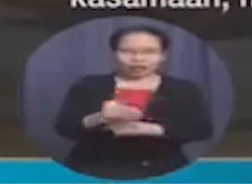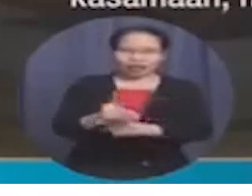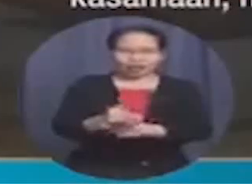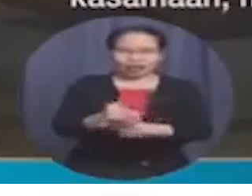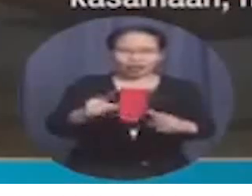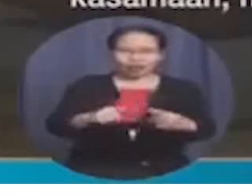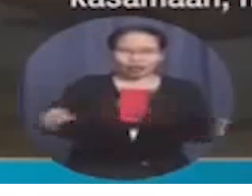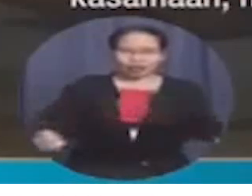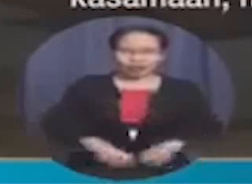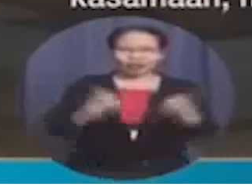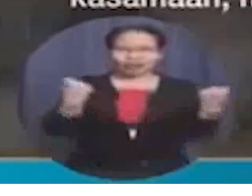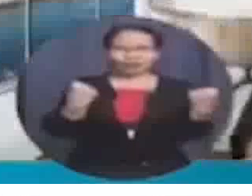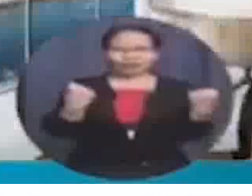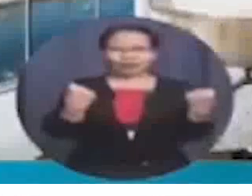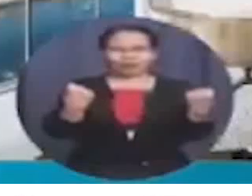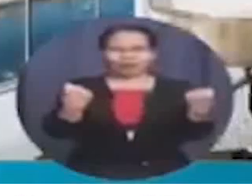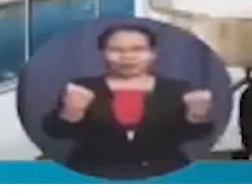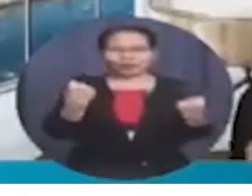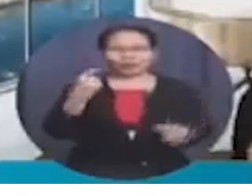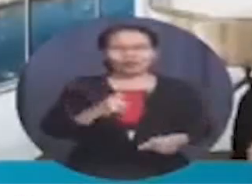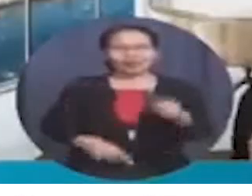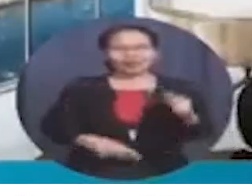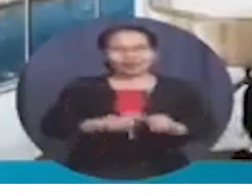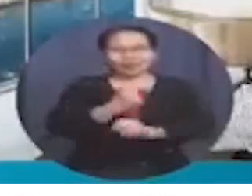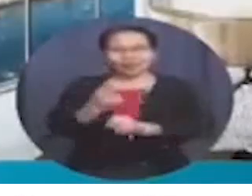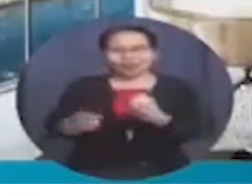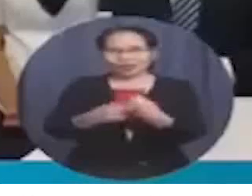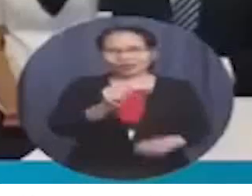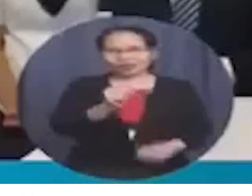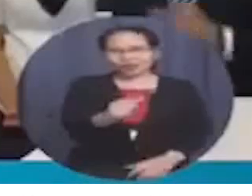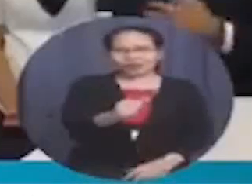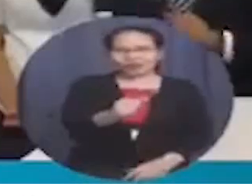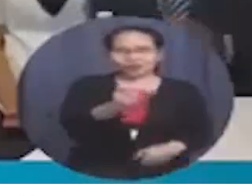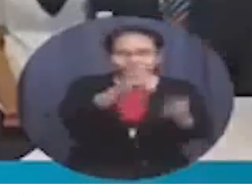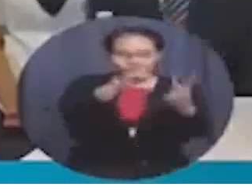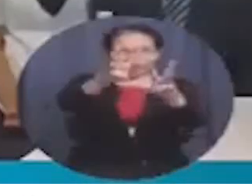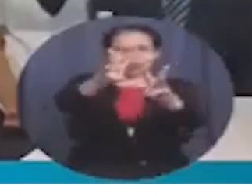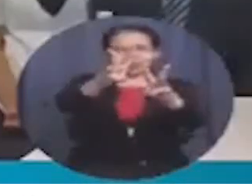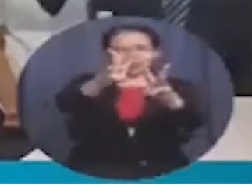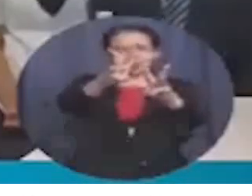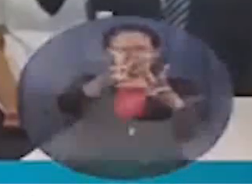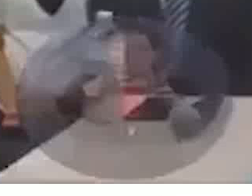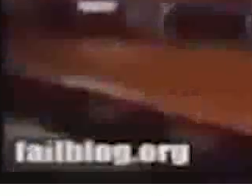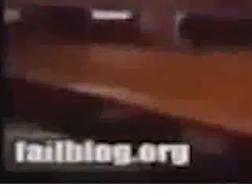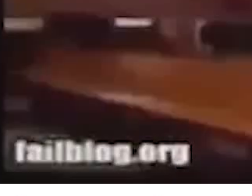pag na-disgrasya, hindi nga maisalba yung sarili niya. Pakipanoorin niyo ito.